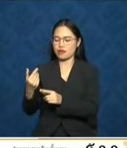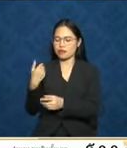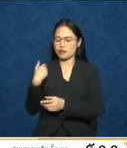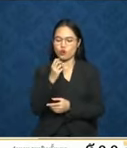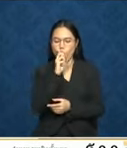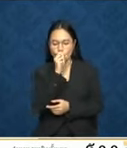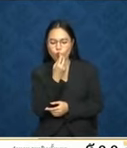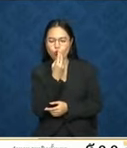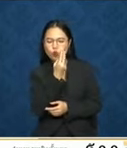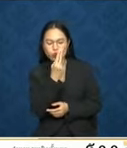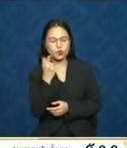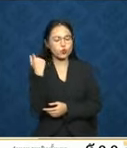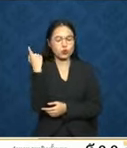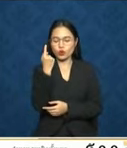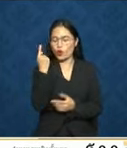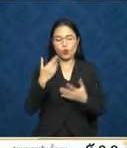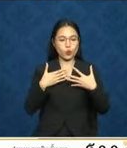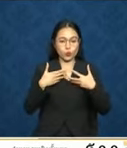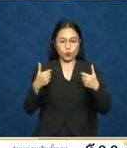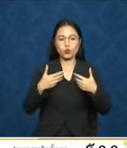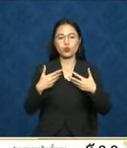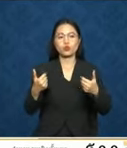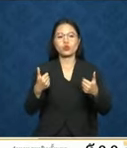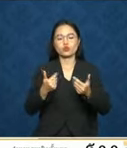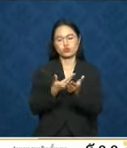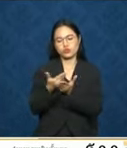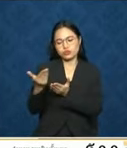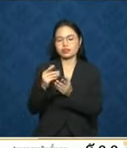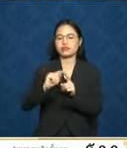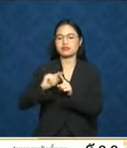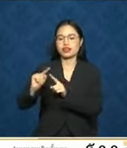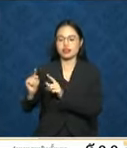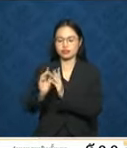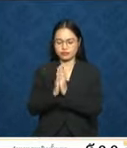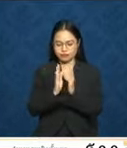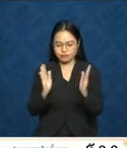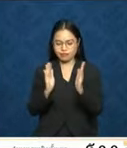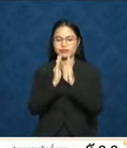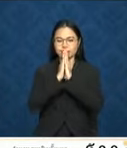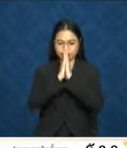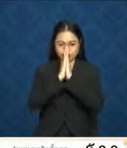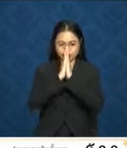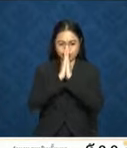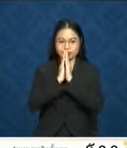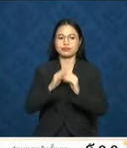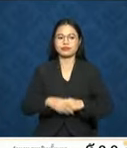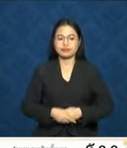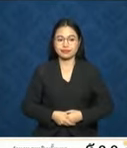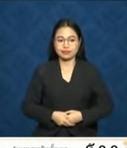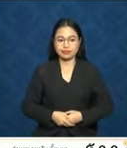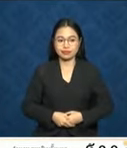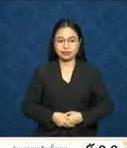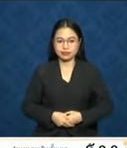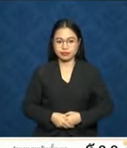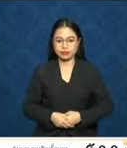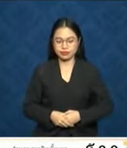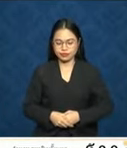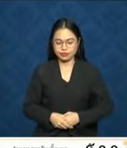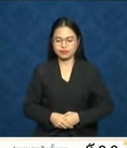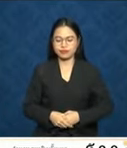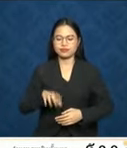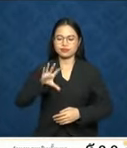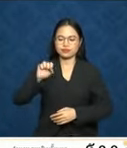พี่น้องที่มาเที่ยวชมได้รับซื้อจับจ่ายครับขอบคุณครับ สภาผู้แทนราษฎรครับข